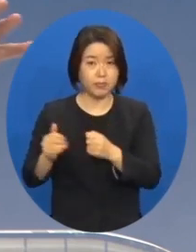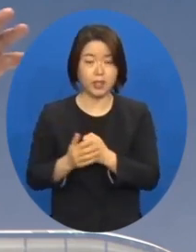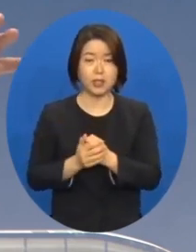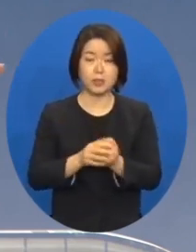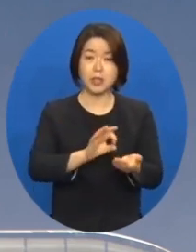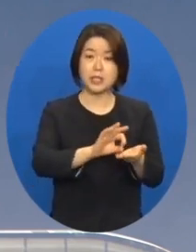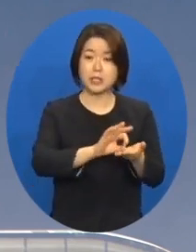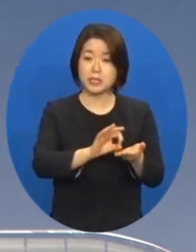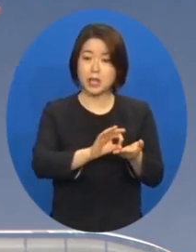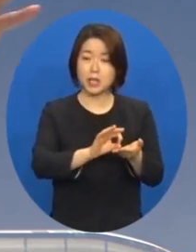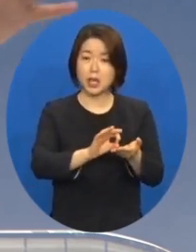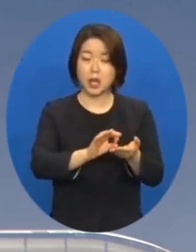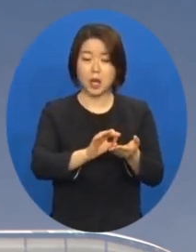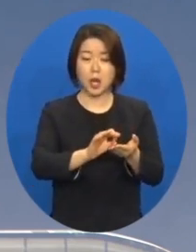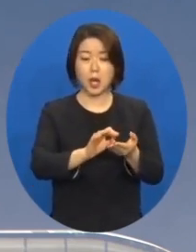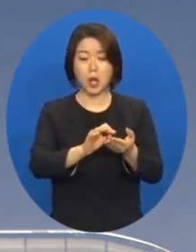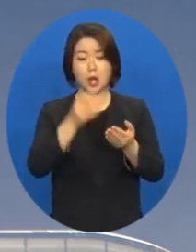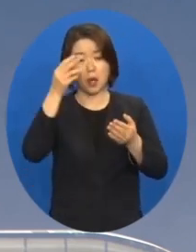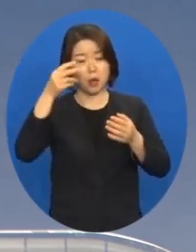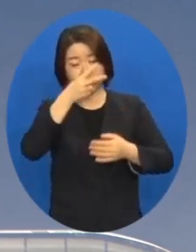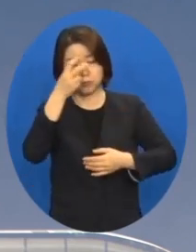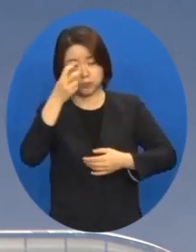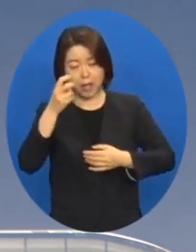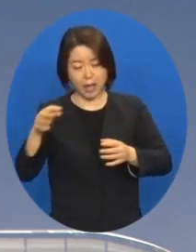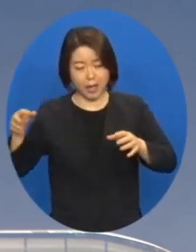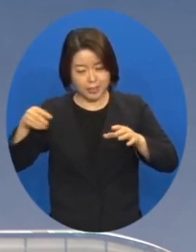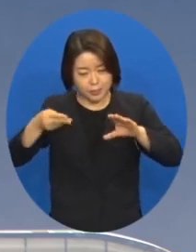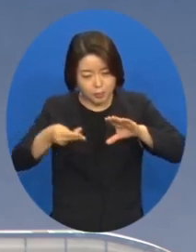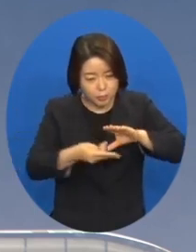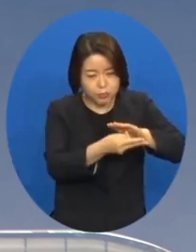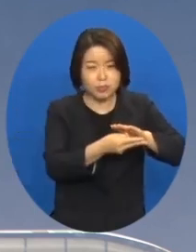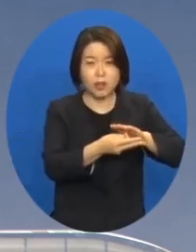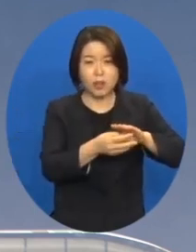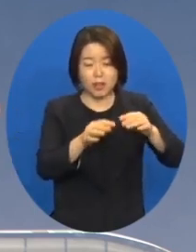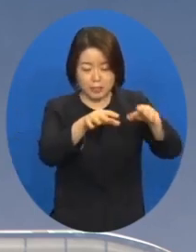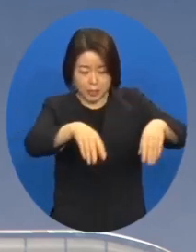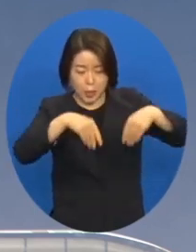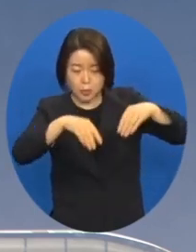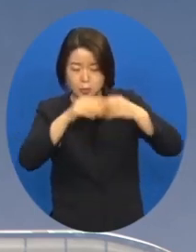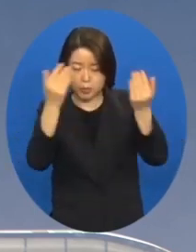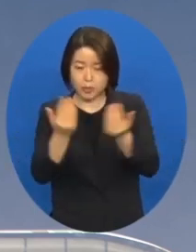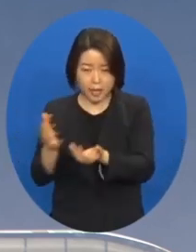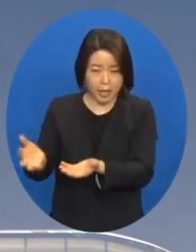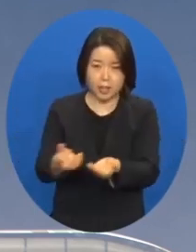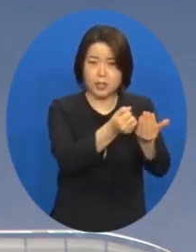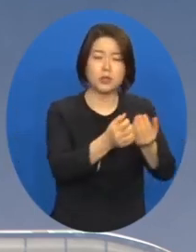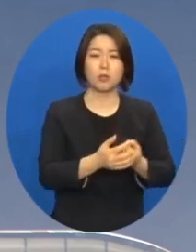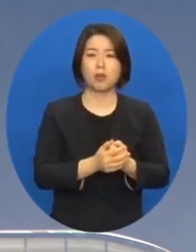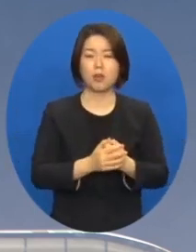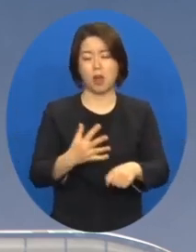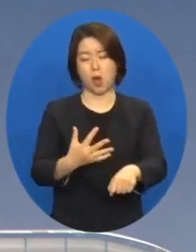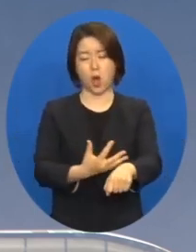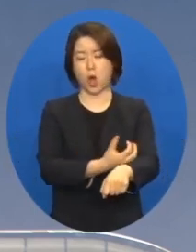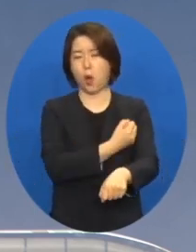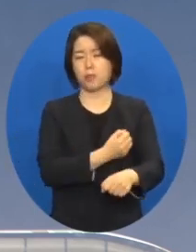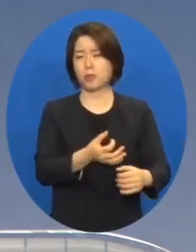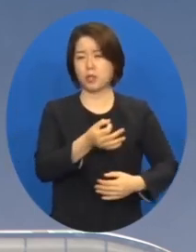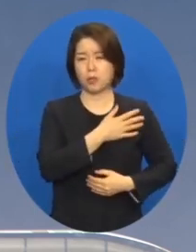쓰던 친구 속에 들어가고 싶지 않다. 그럴 수 있을 정도로 그는 엄청난 부자였고 그리고 자존심이